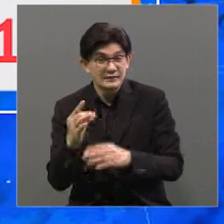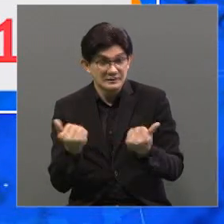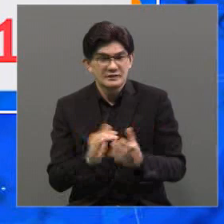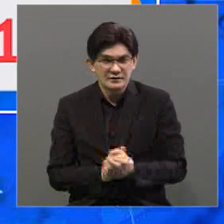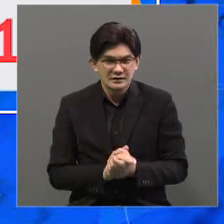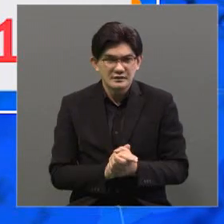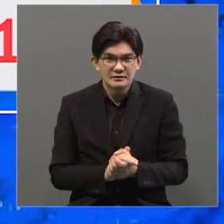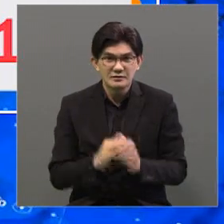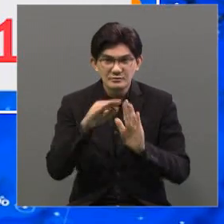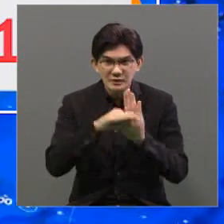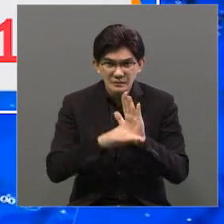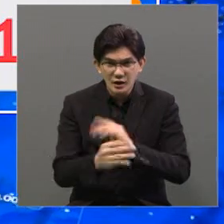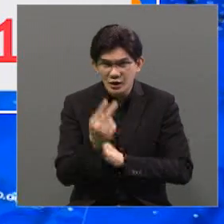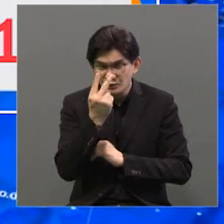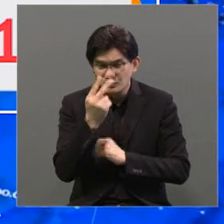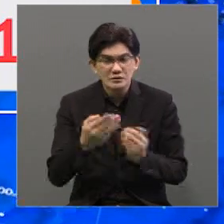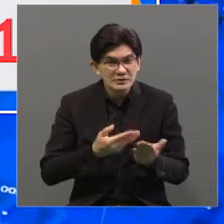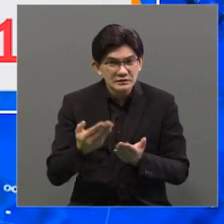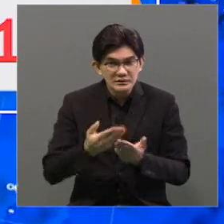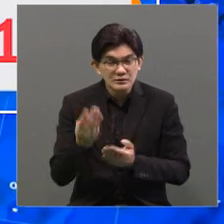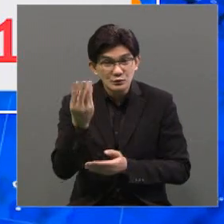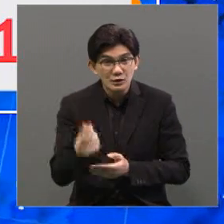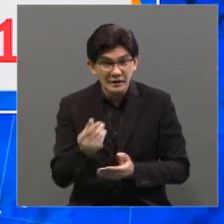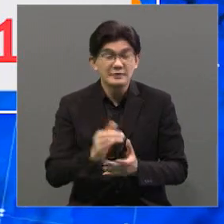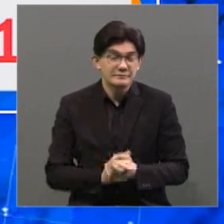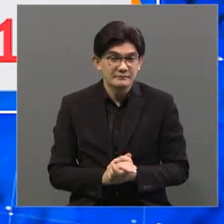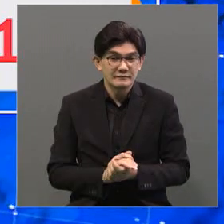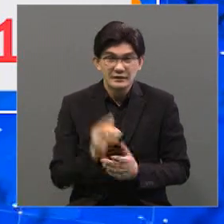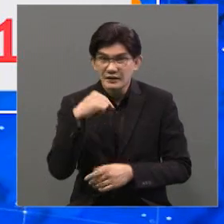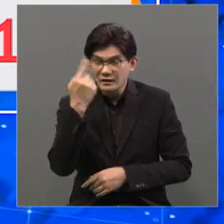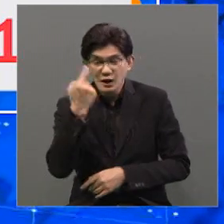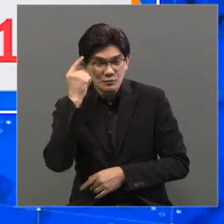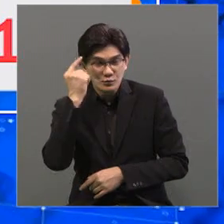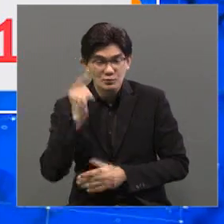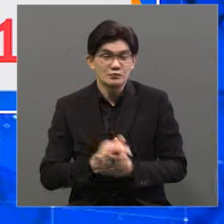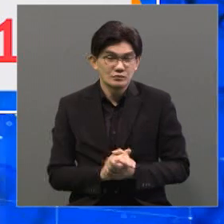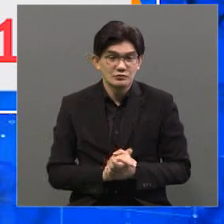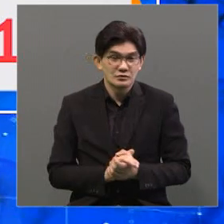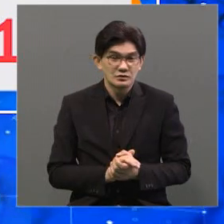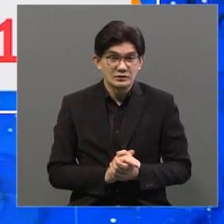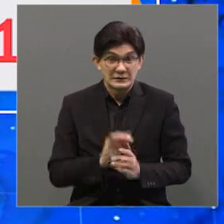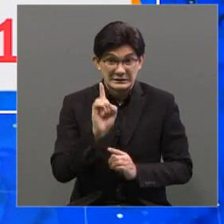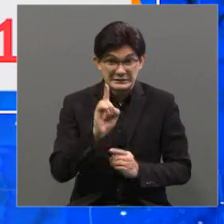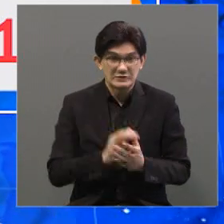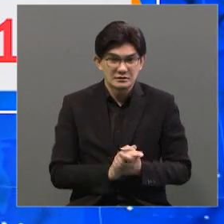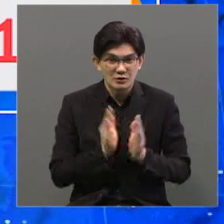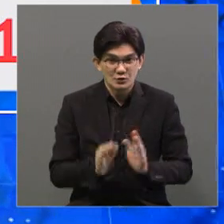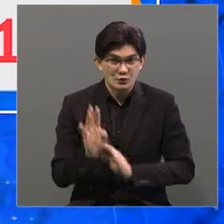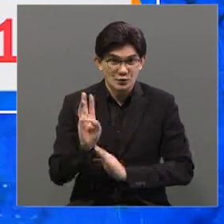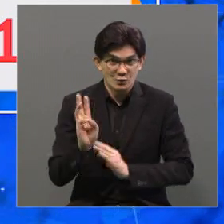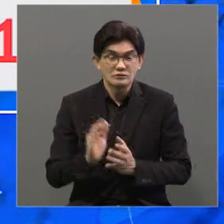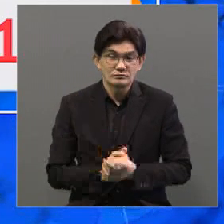นะครับเราไปดูกันหน่อยว่ามีการซื้อไปกี่ใบกันบ้างนะแต่ไม่ต้องบอกว่าเป็นใครนะครับมีถูก1ใบเนี่ย6ค